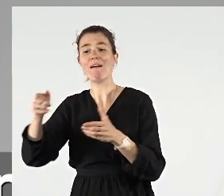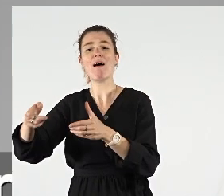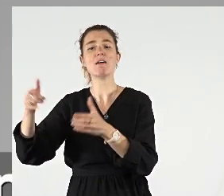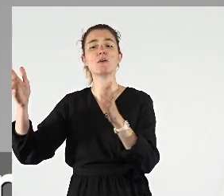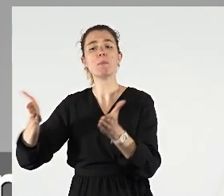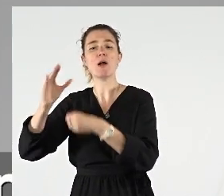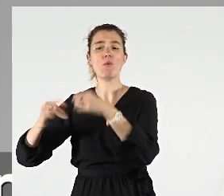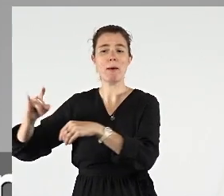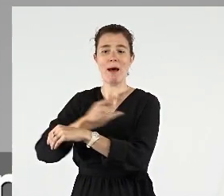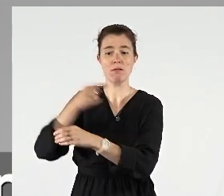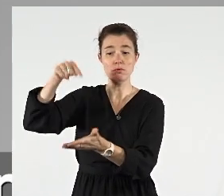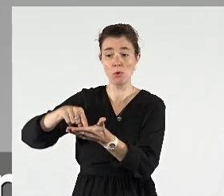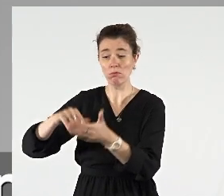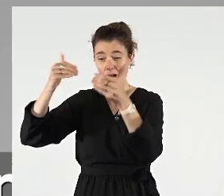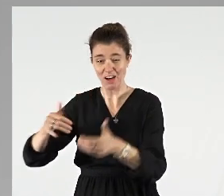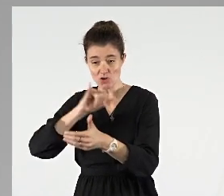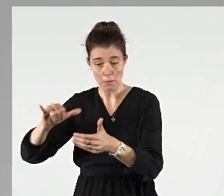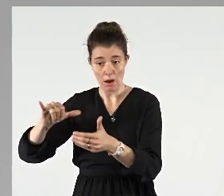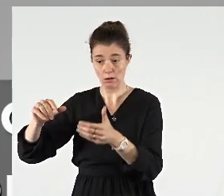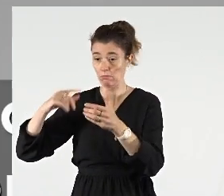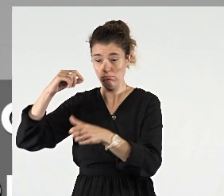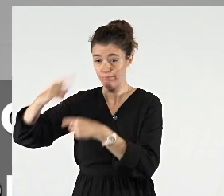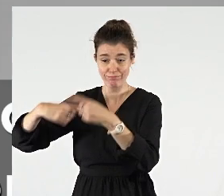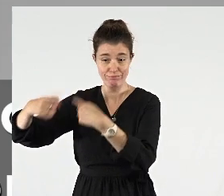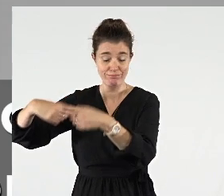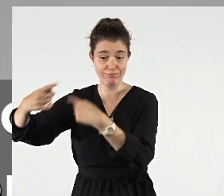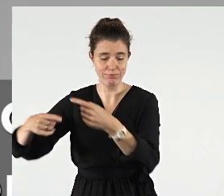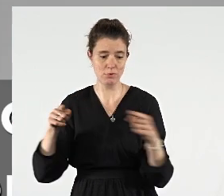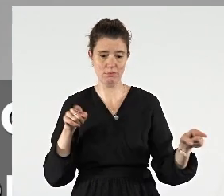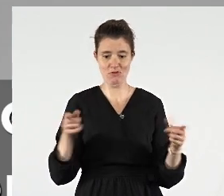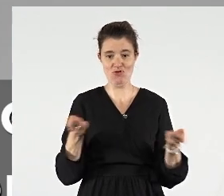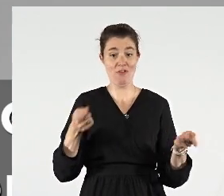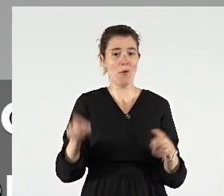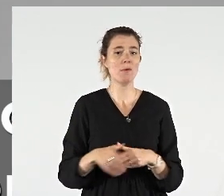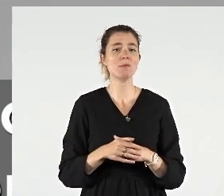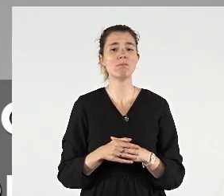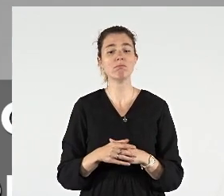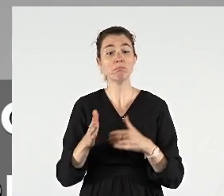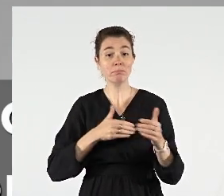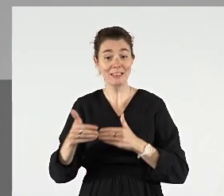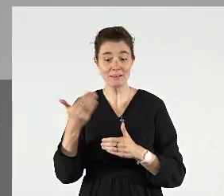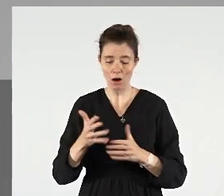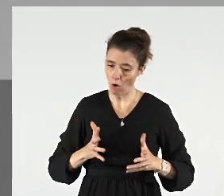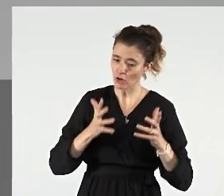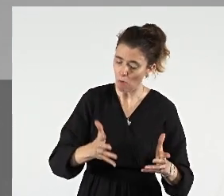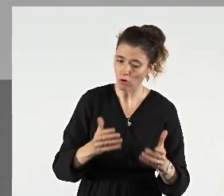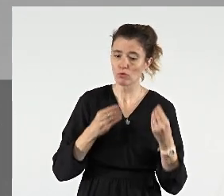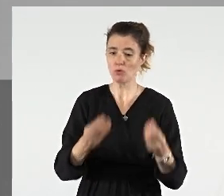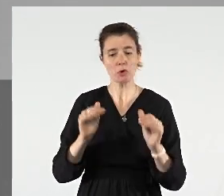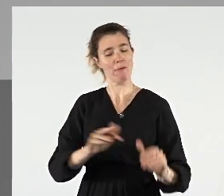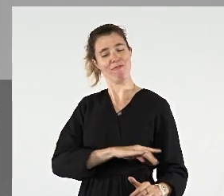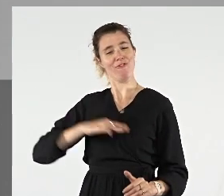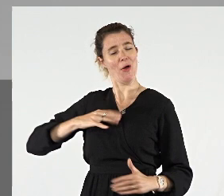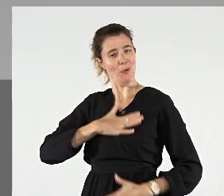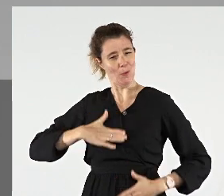qui ne s'arrête jamais de fonctionner. Si l'engagement dans ces métiers est encore aujourd'hui un vecteur de satisfaction et de fierté pour